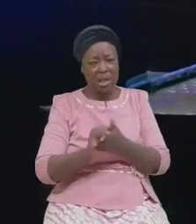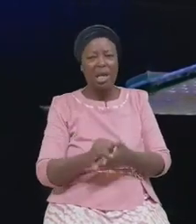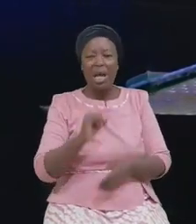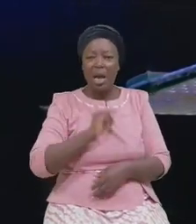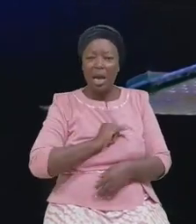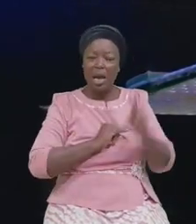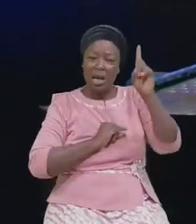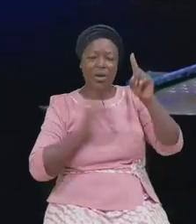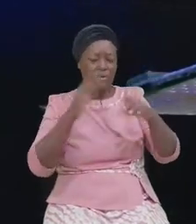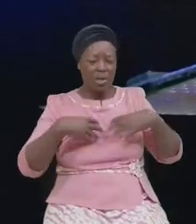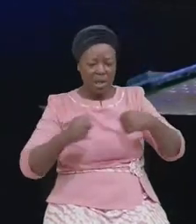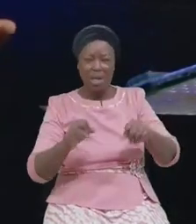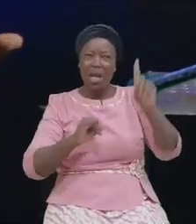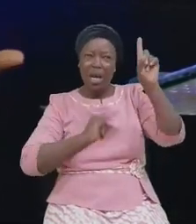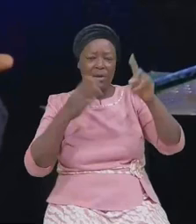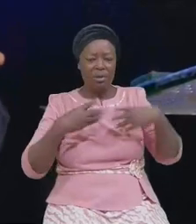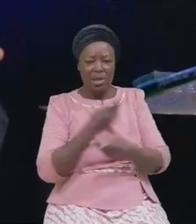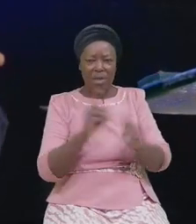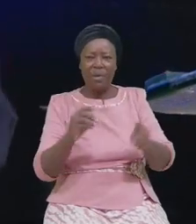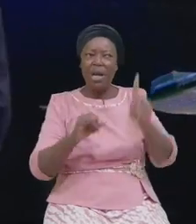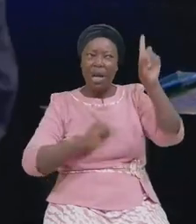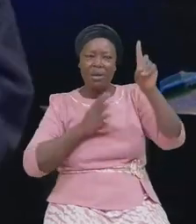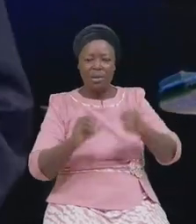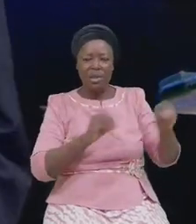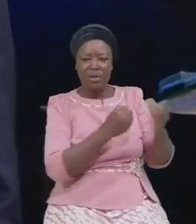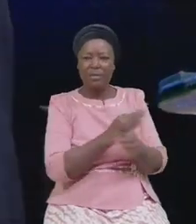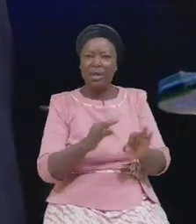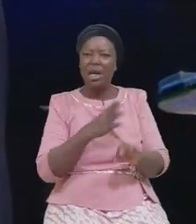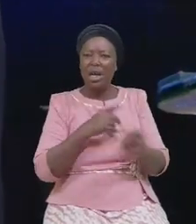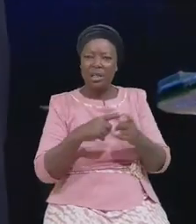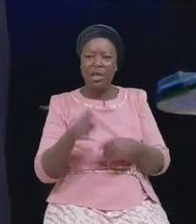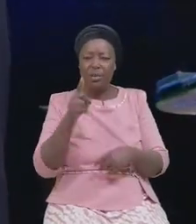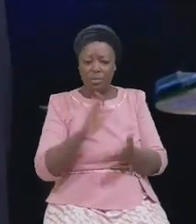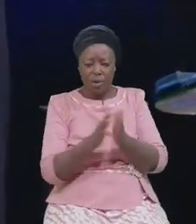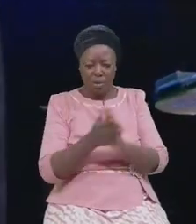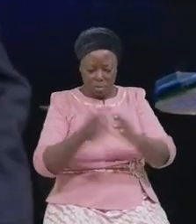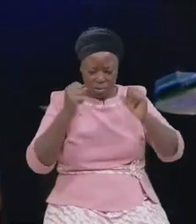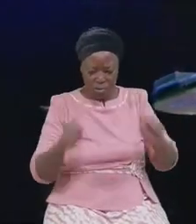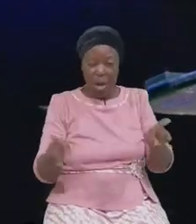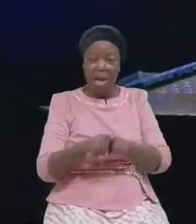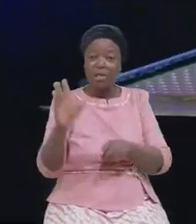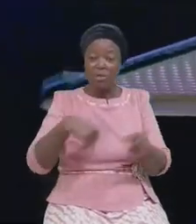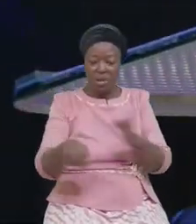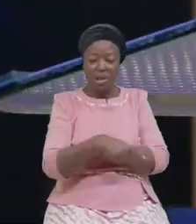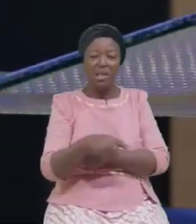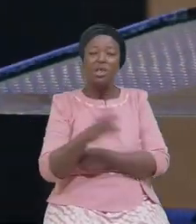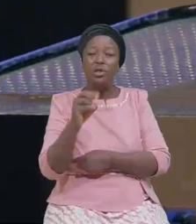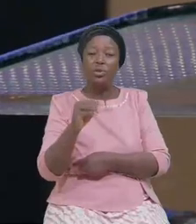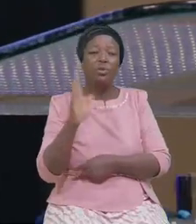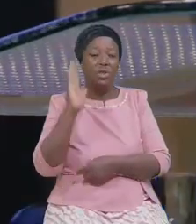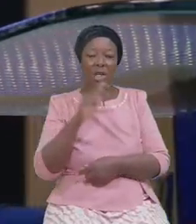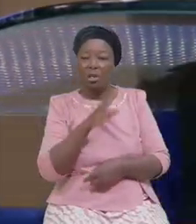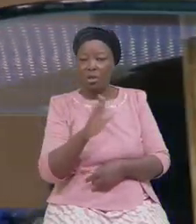délivrer, il va libérer, il va vous rendre fort. Comme vos jours sont, ainsi sera votre force. Et comme il a